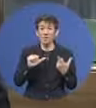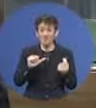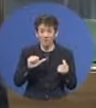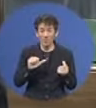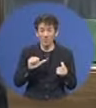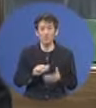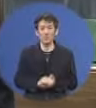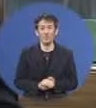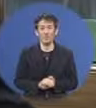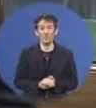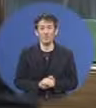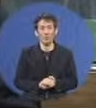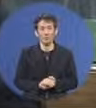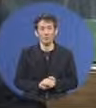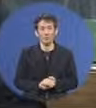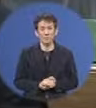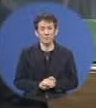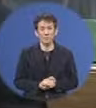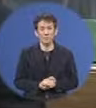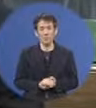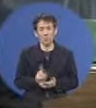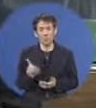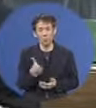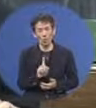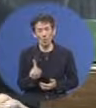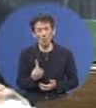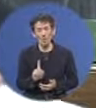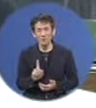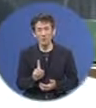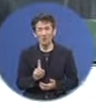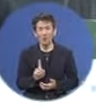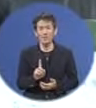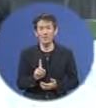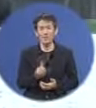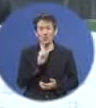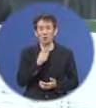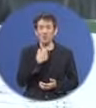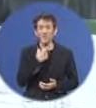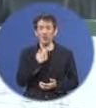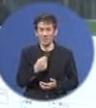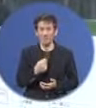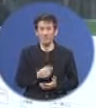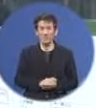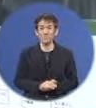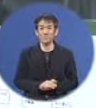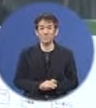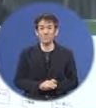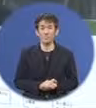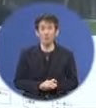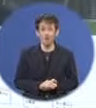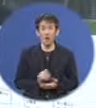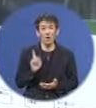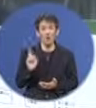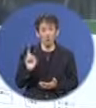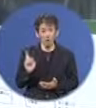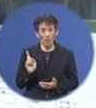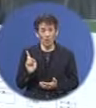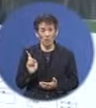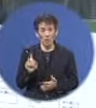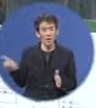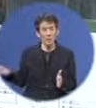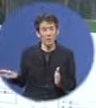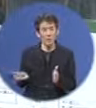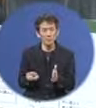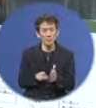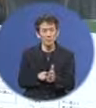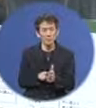ども、 ね、どんなふうに なるかということをですね、ちょっと申し上げたいと思います。 はい、お願いします。 これは あくまでもですね、これまでの